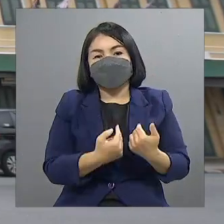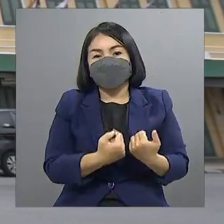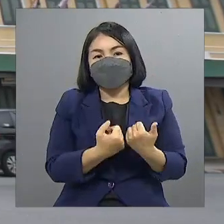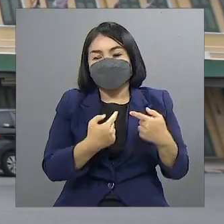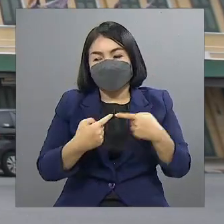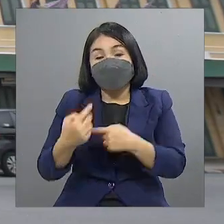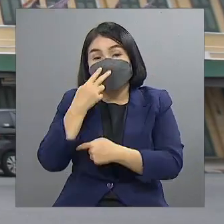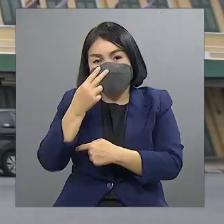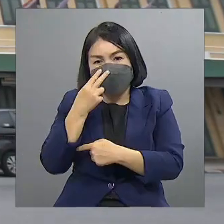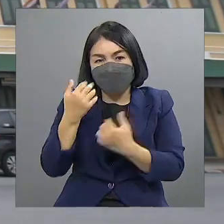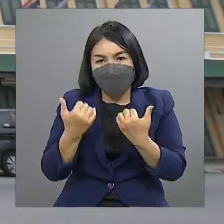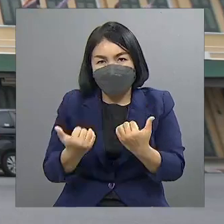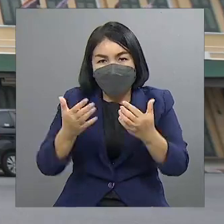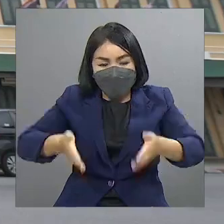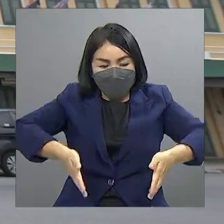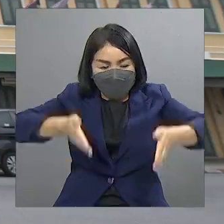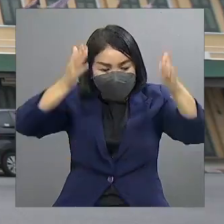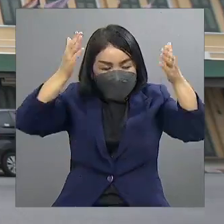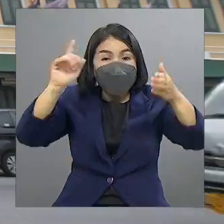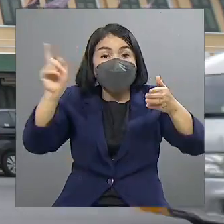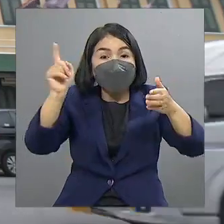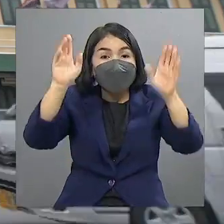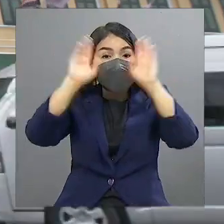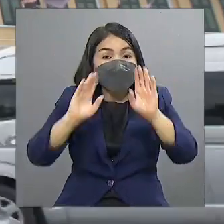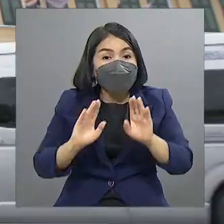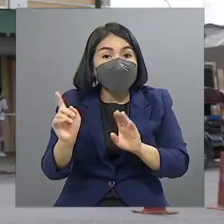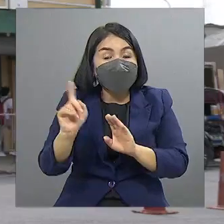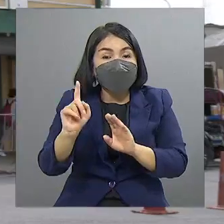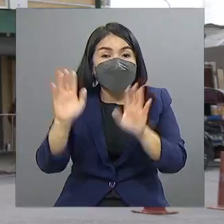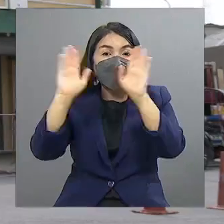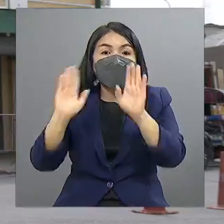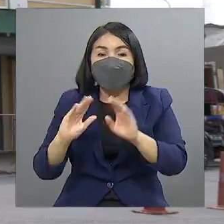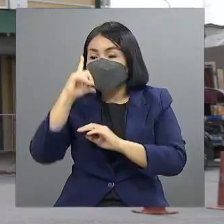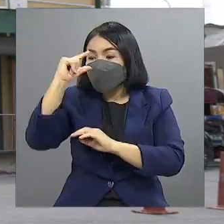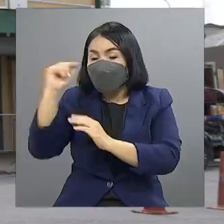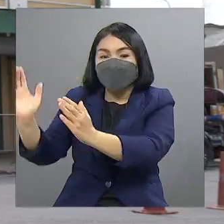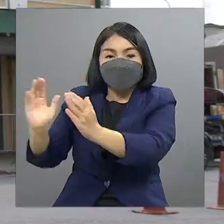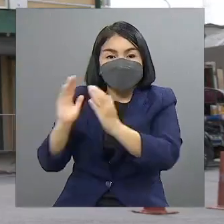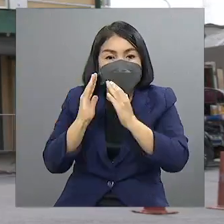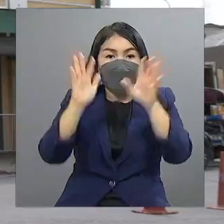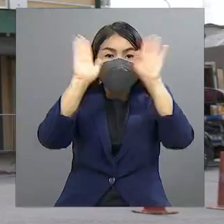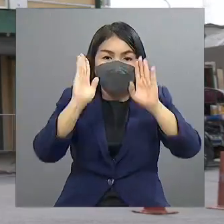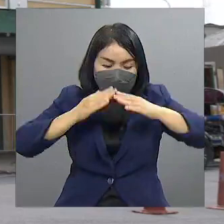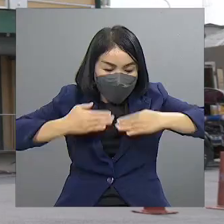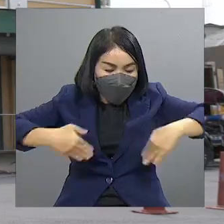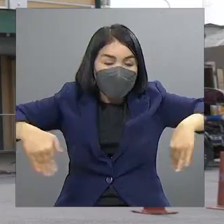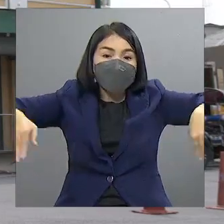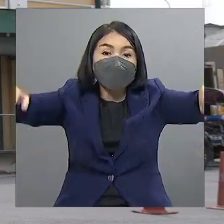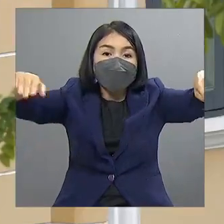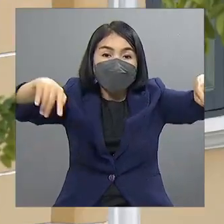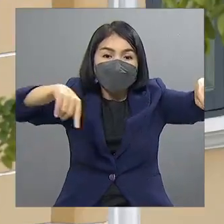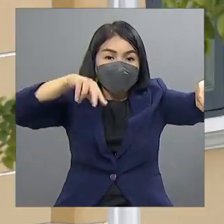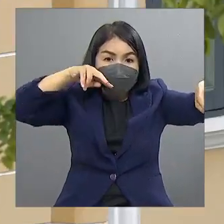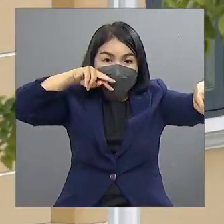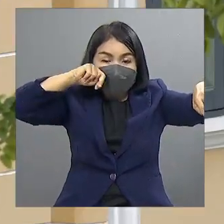ตัวอาคารนั้นมีลักษณะทางสถาปัตยกรรมแบบนีโอคลาสสิกผังเป็นรูปตัว U โอบล้อมตลาดที่ตั้งอยู่ริมน้ำตึก